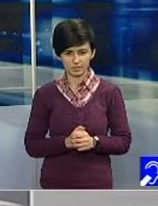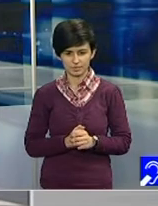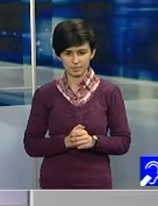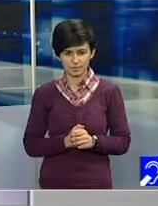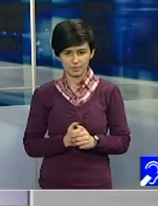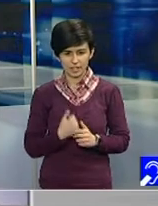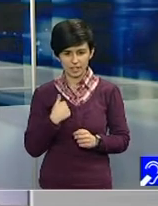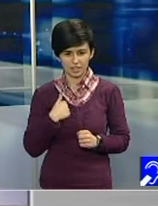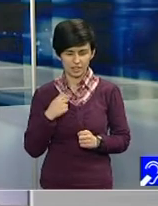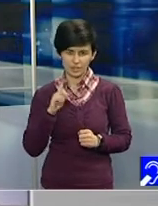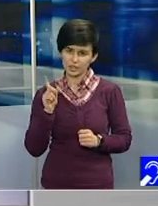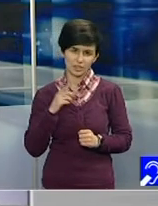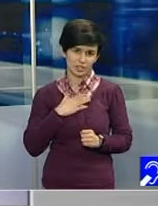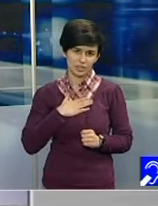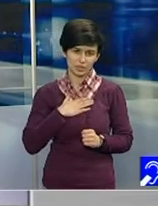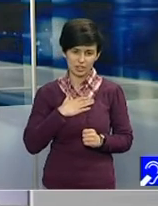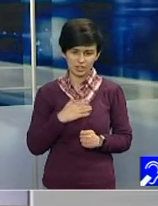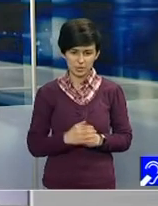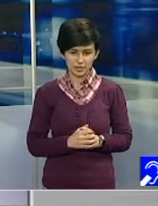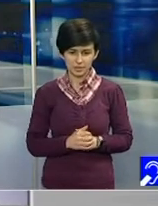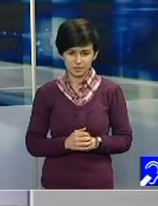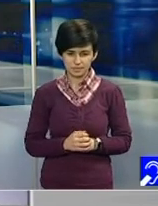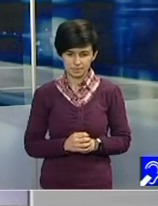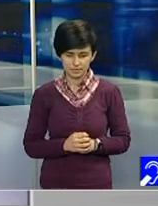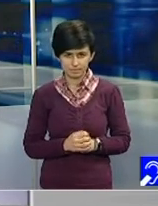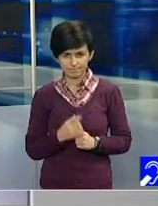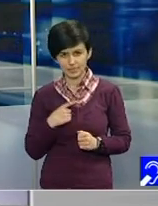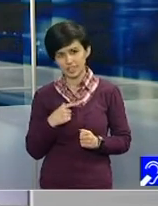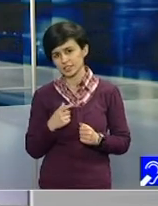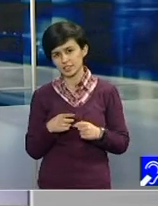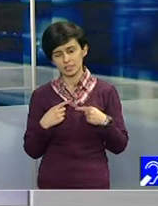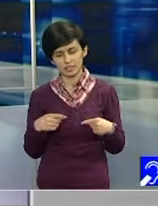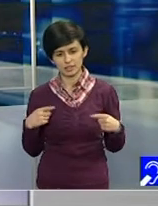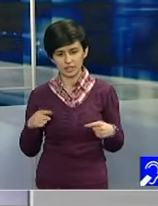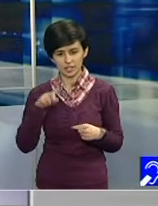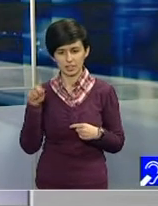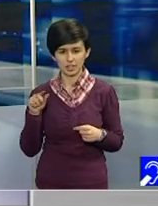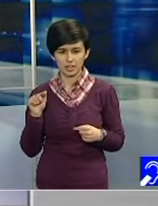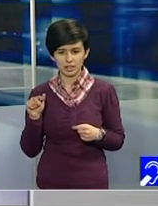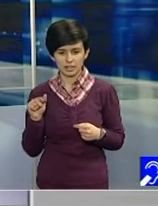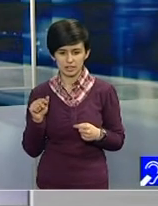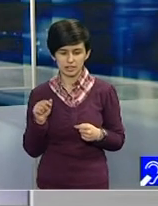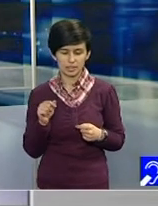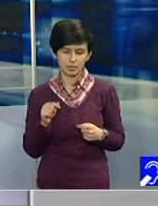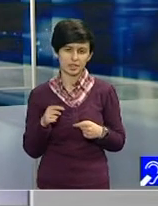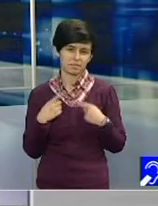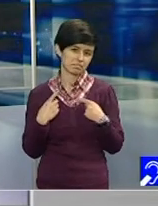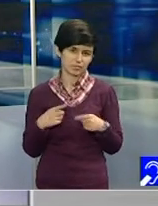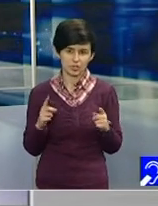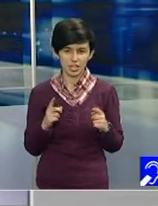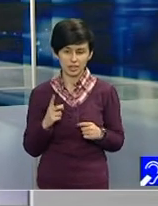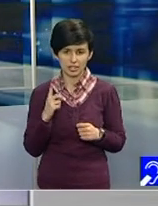nu. Și sunt tot felul de întrebări, ca zic așa, mai ciudate,